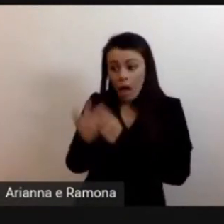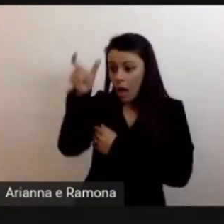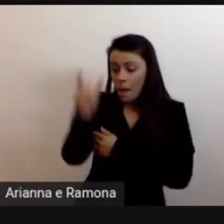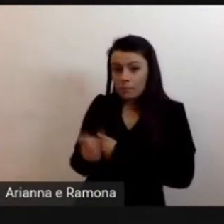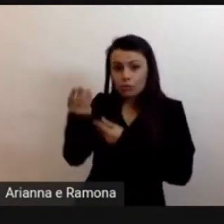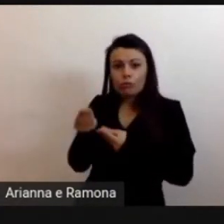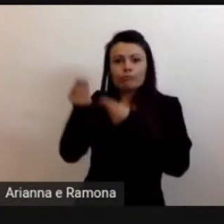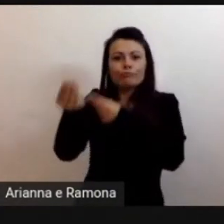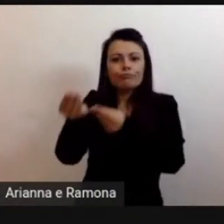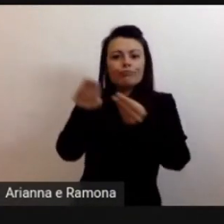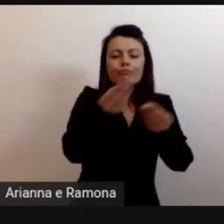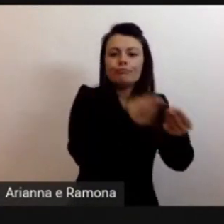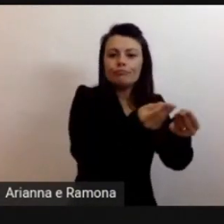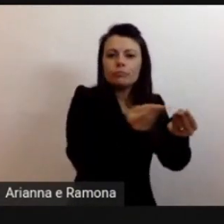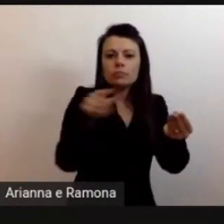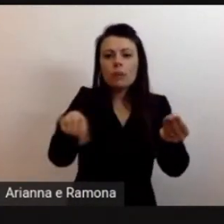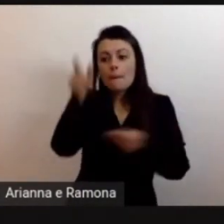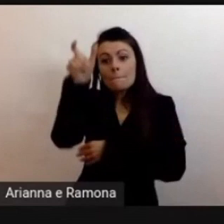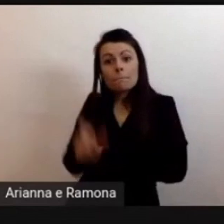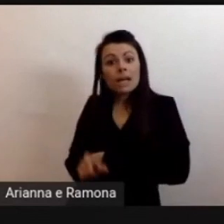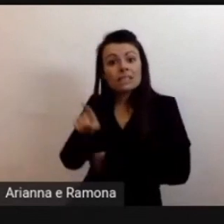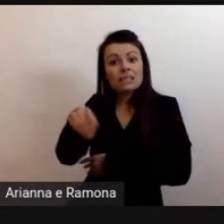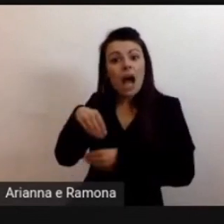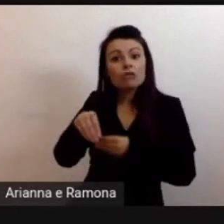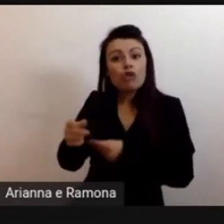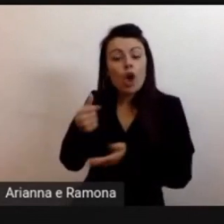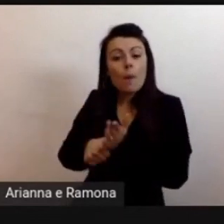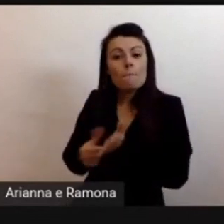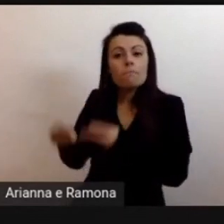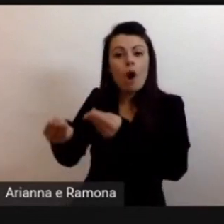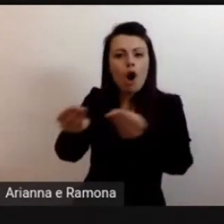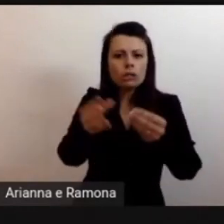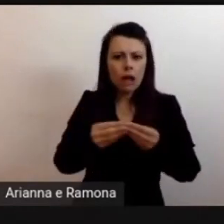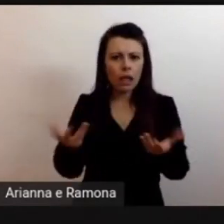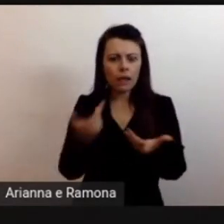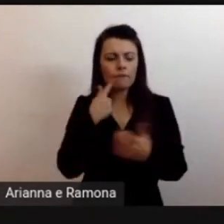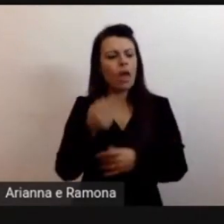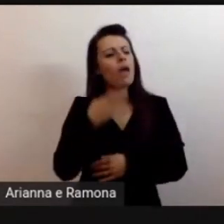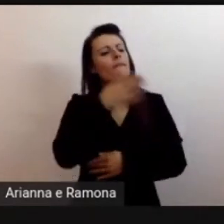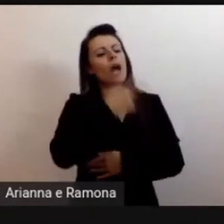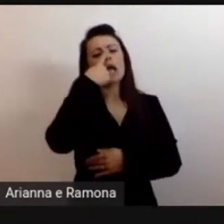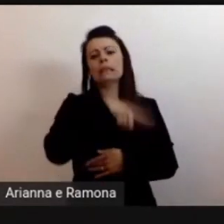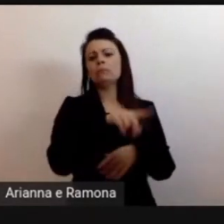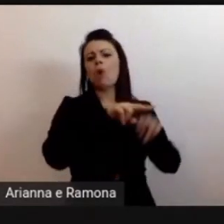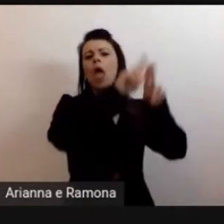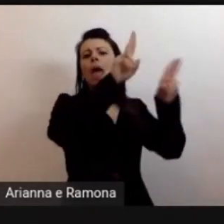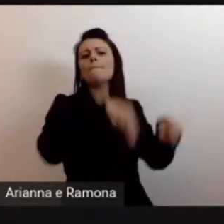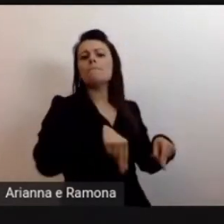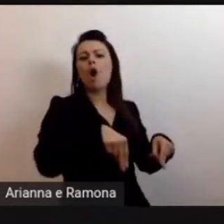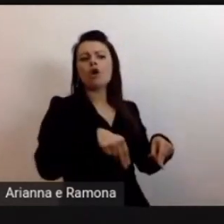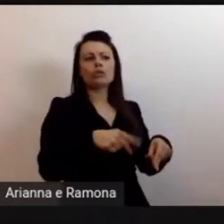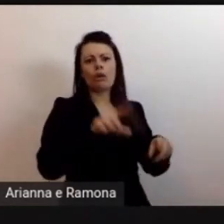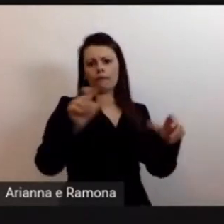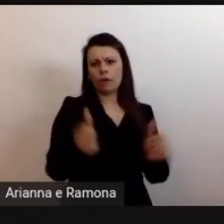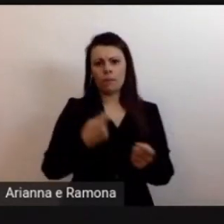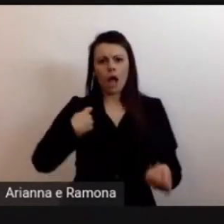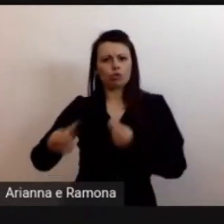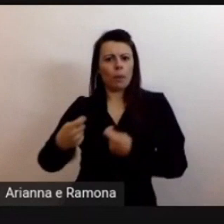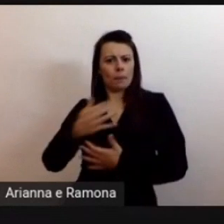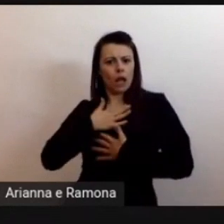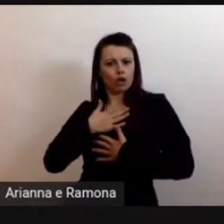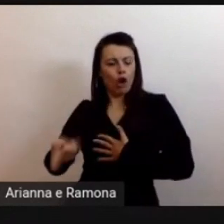sea milioni di qualcosa si ferma io noi questi grandi nomi tipo supermarket nostri e coppa